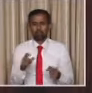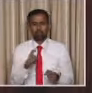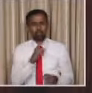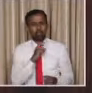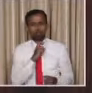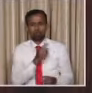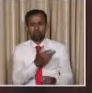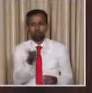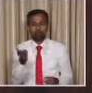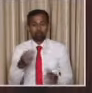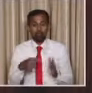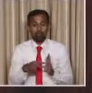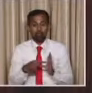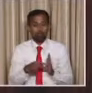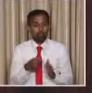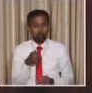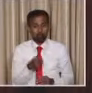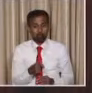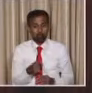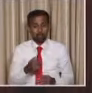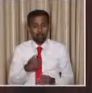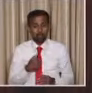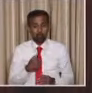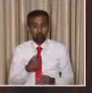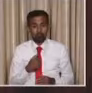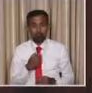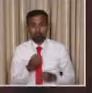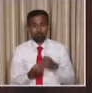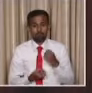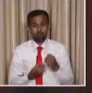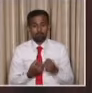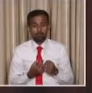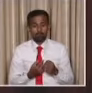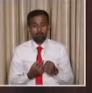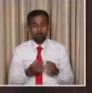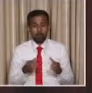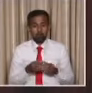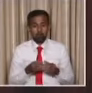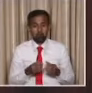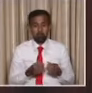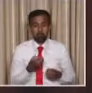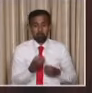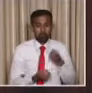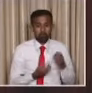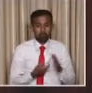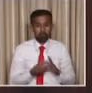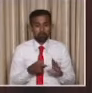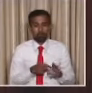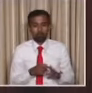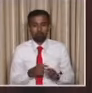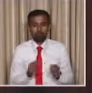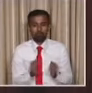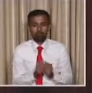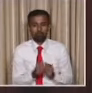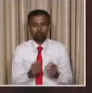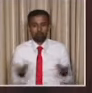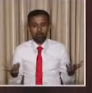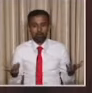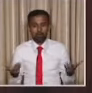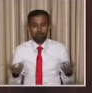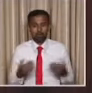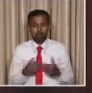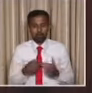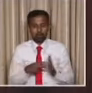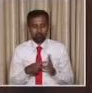නැටුවත් මේ අයවැයට අපිව කුලප්පු කරන්න ගියත් පක්ෂ කොටවන්න ගියත් ඒක හරියන්නේ නැහැ. එහෙනම් මේ අයවැය